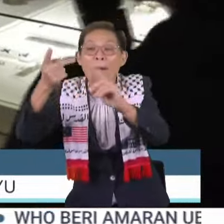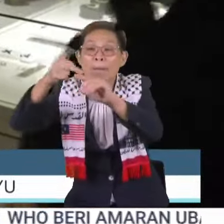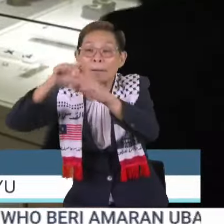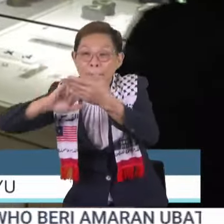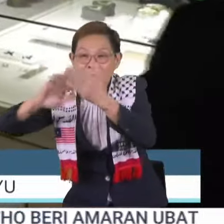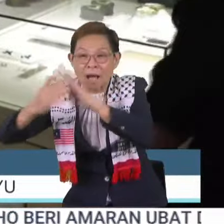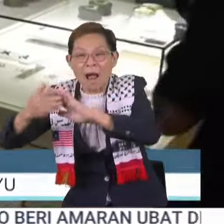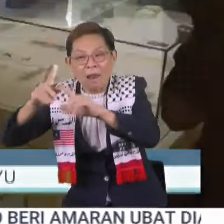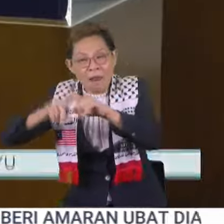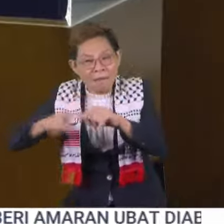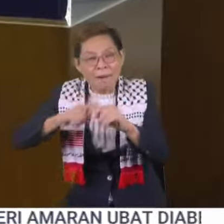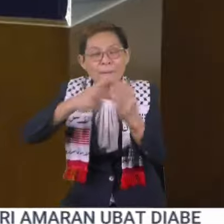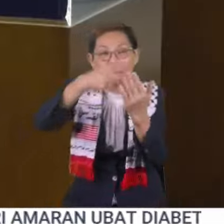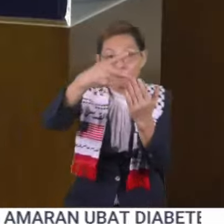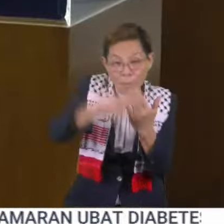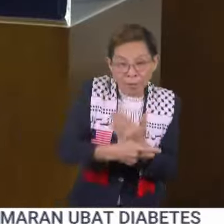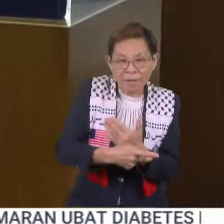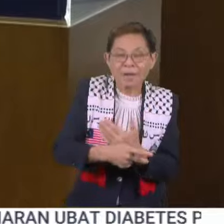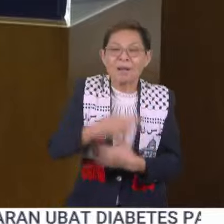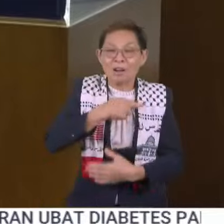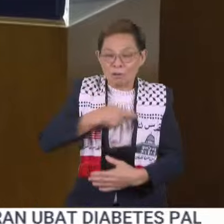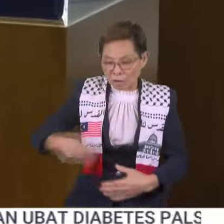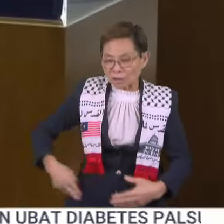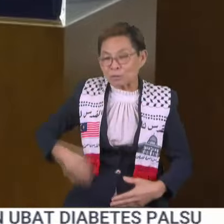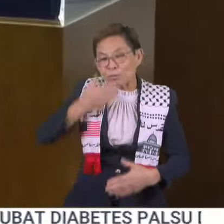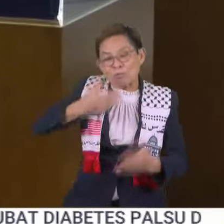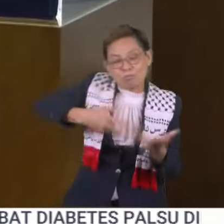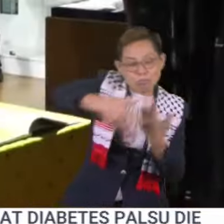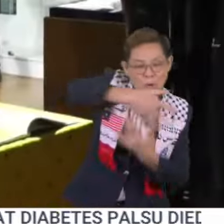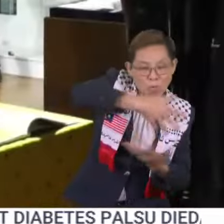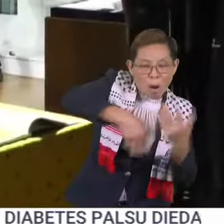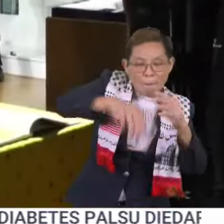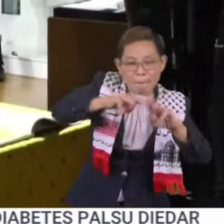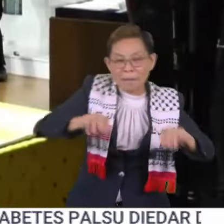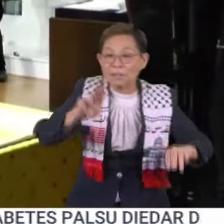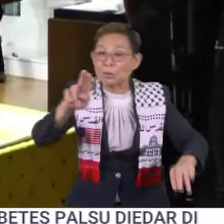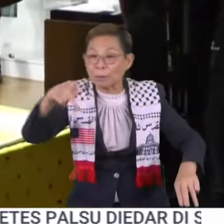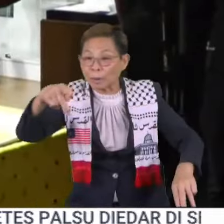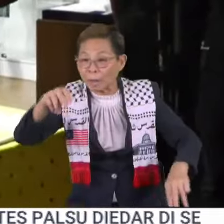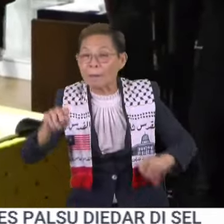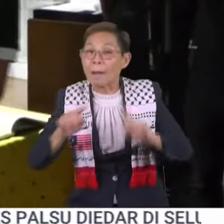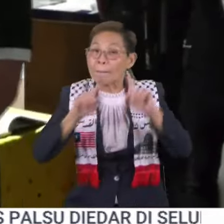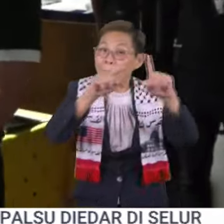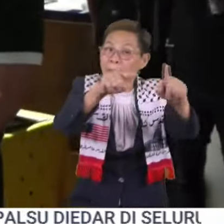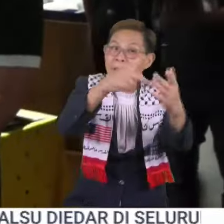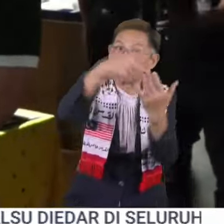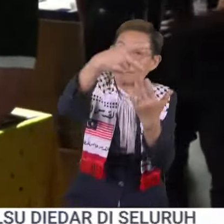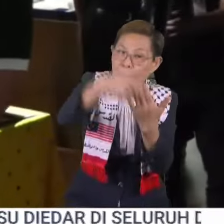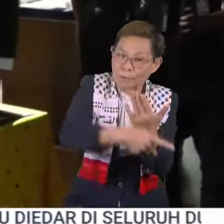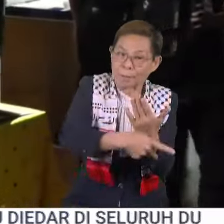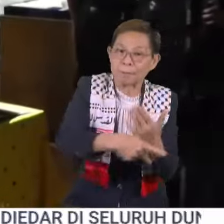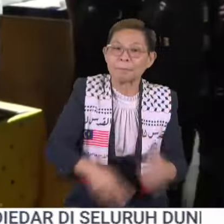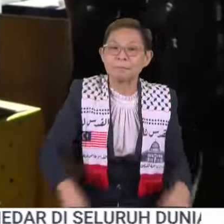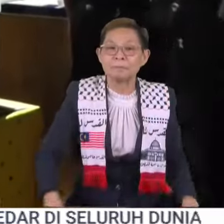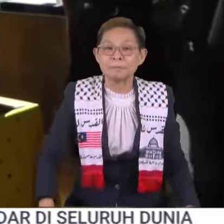acara. Raja Muda Selangor sempat beramah mesra dengan pelajar-pelajar UPM yang hadir pada program berkenaan.